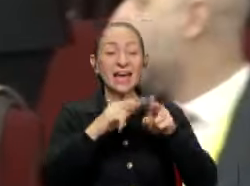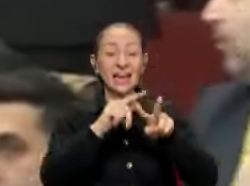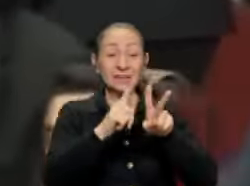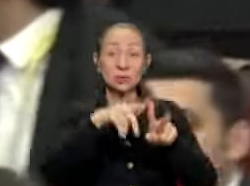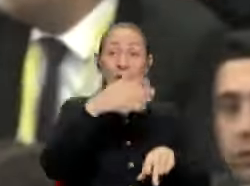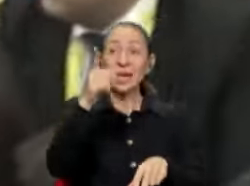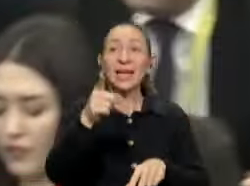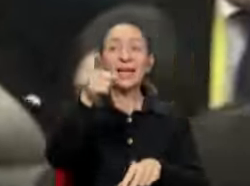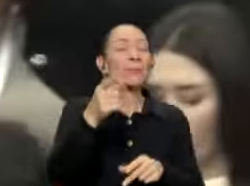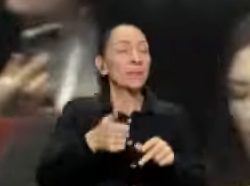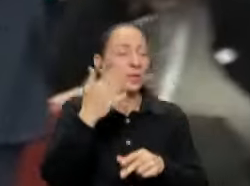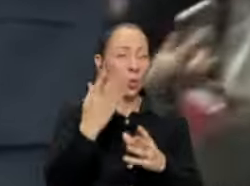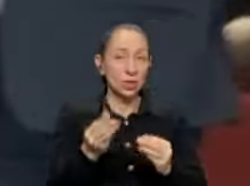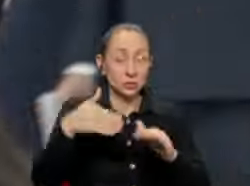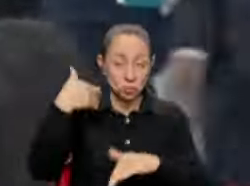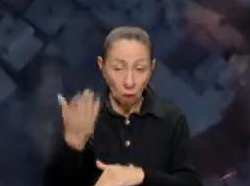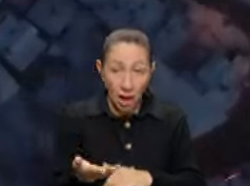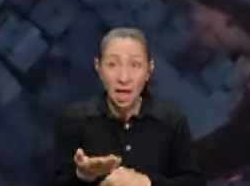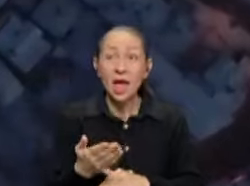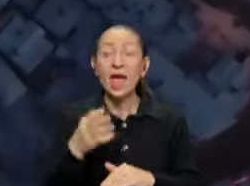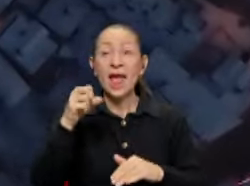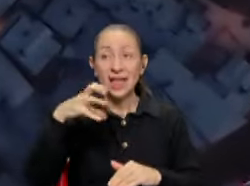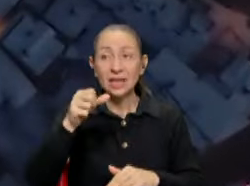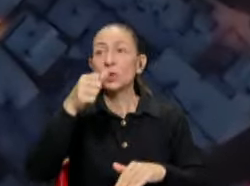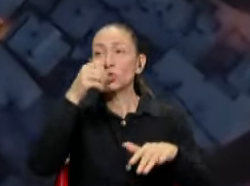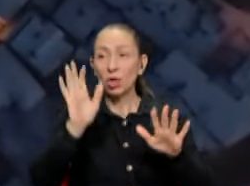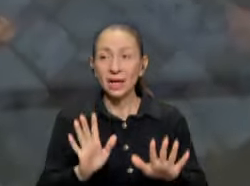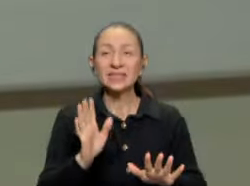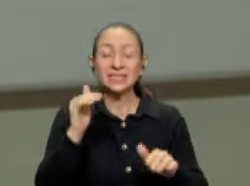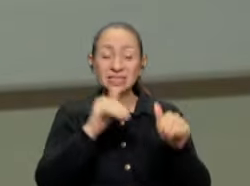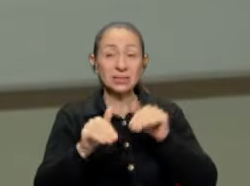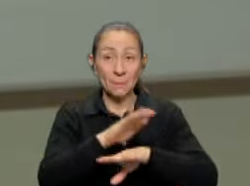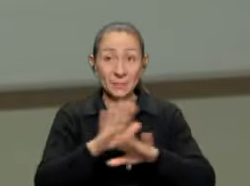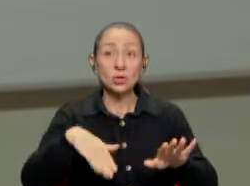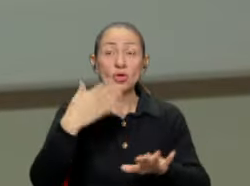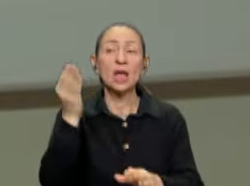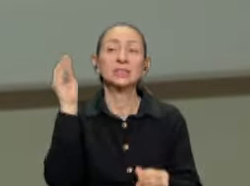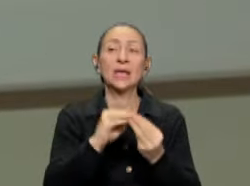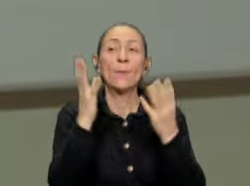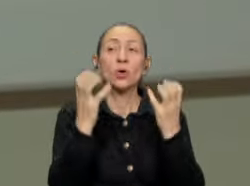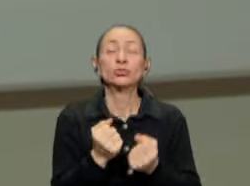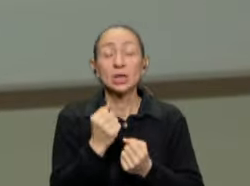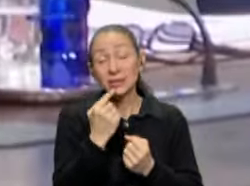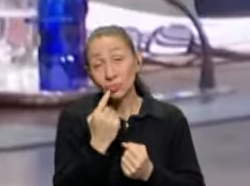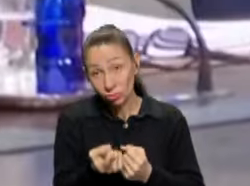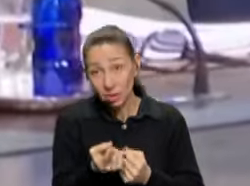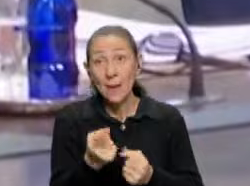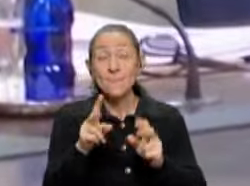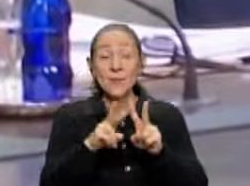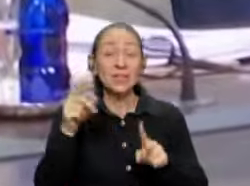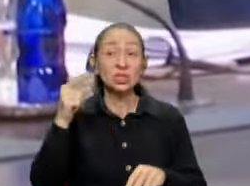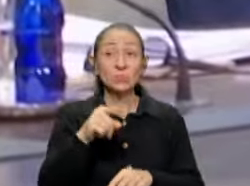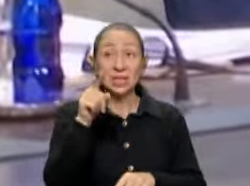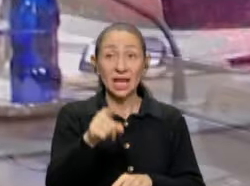Karan'ın ilk basın toplantısındaki çıkışları elektrik ve doğal Seçimden sonra zam yapılacağı sözlerine ilişkin Mehmet